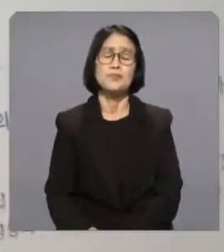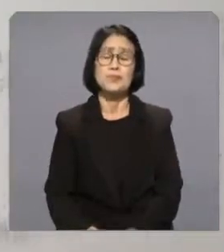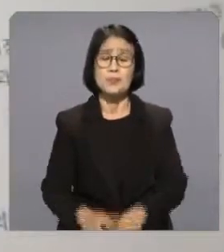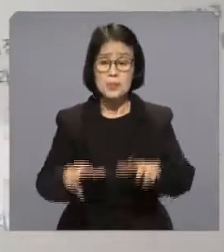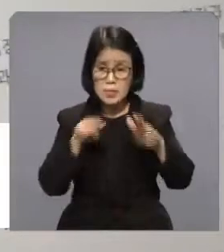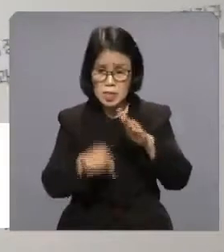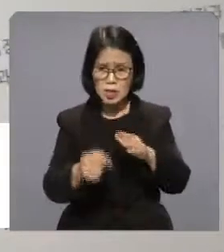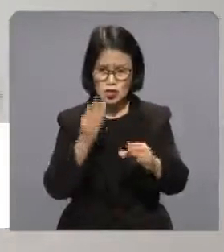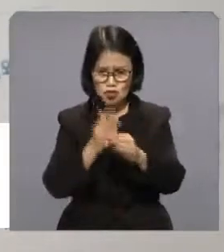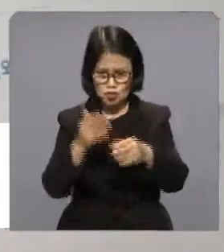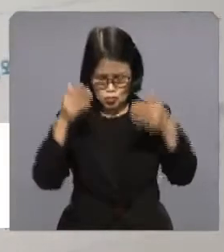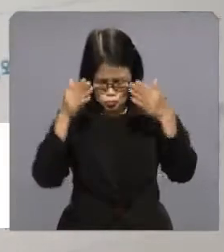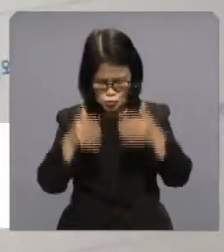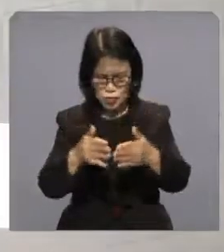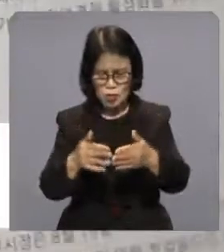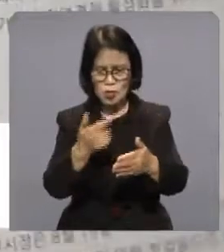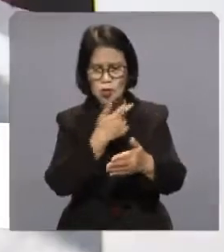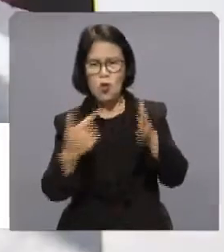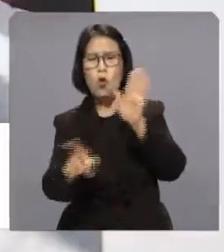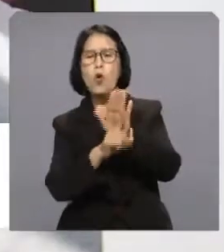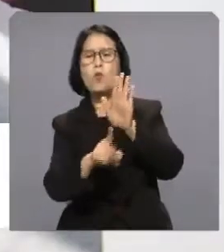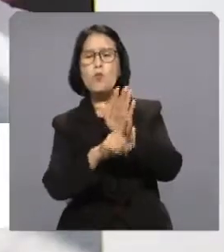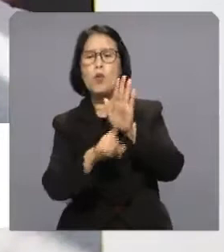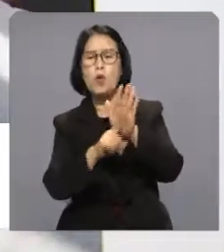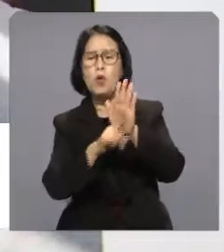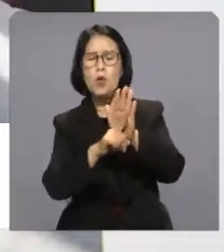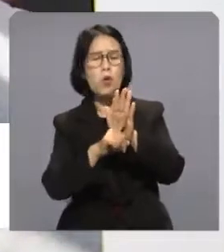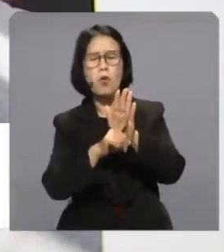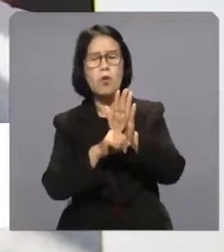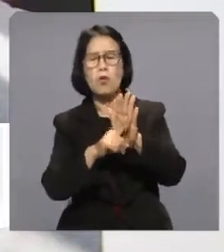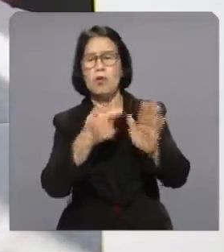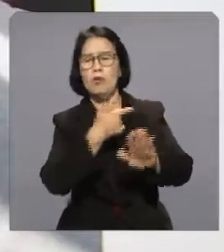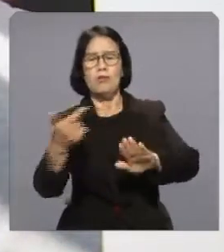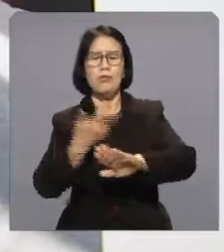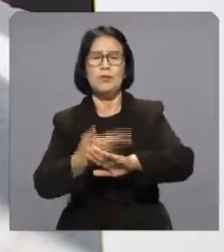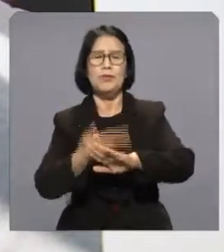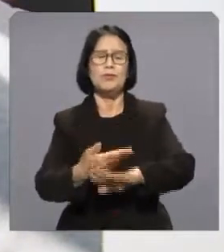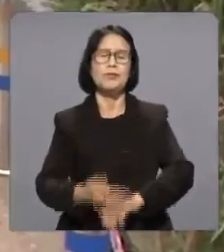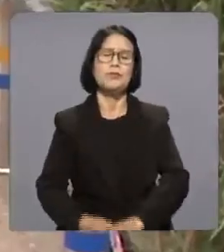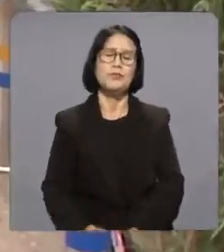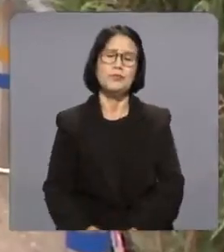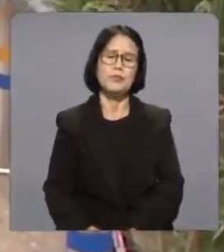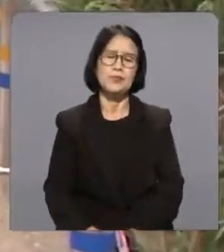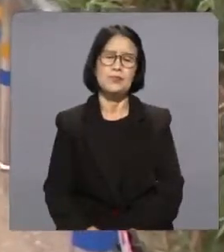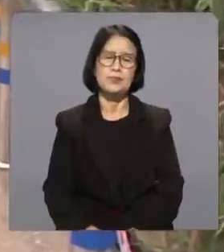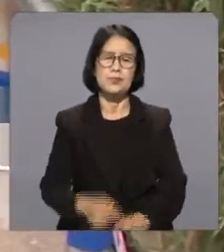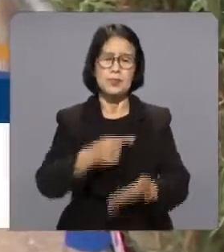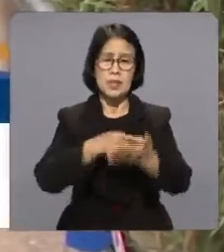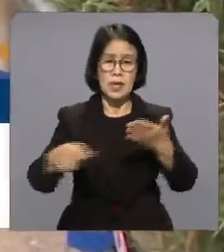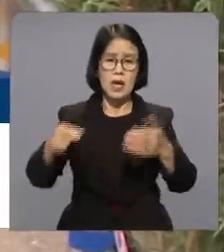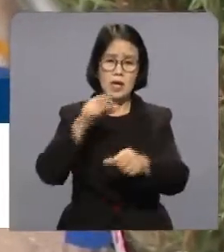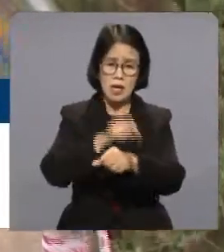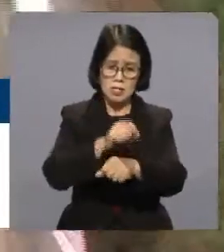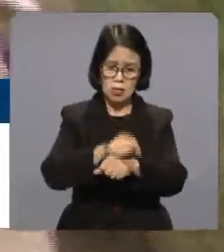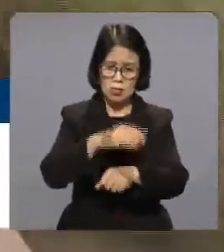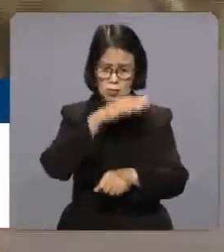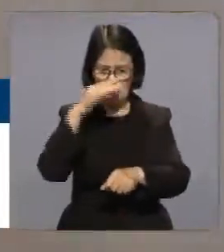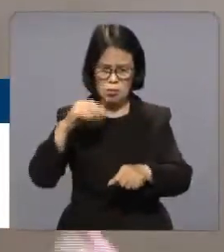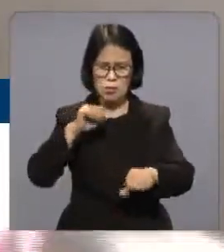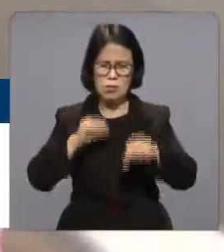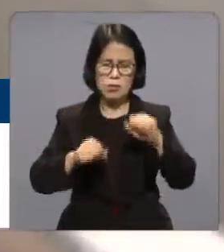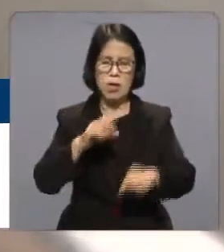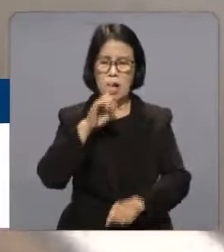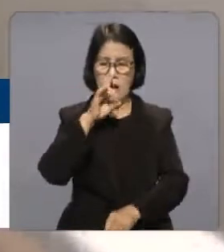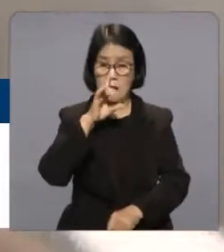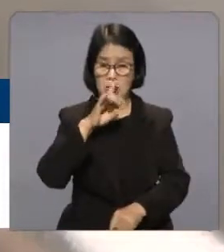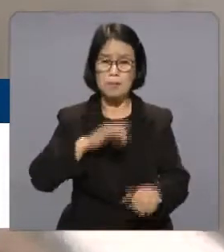현장에 중점을 둔다며 대대적인 홍보를 펴는 현실과는 다릅니다. 재난 행정은 제대로 실행되지 않았을